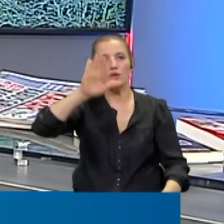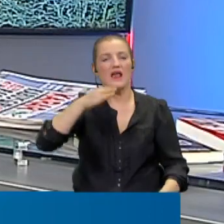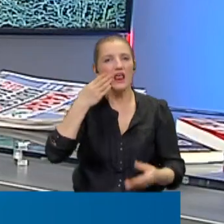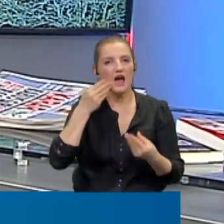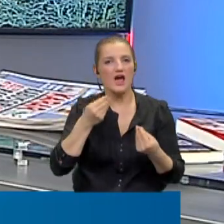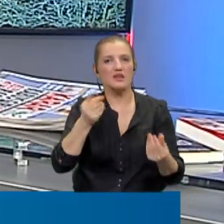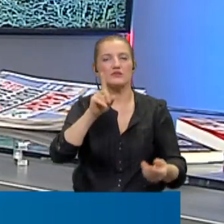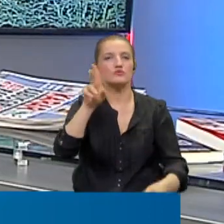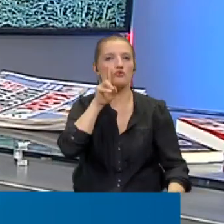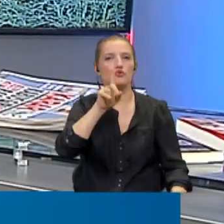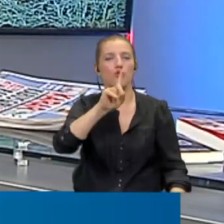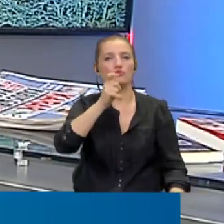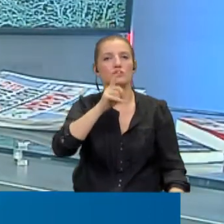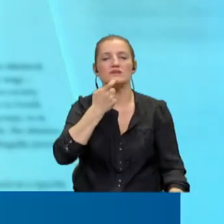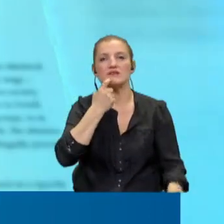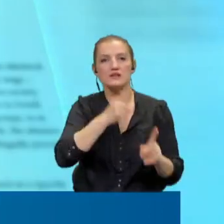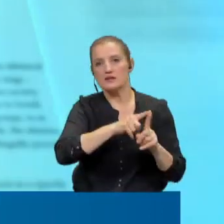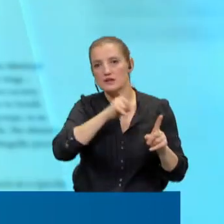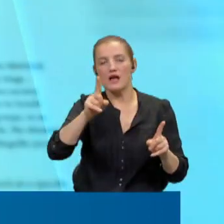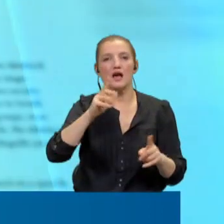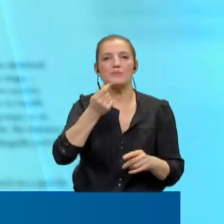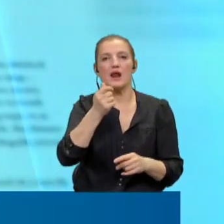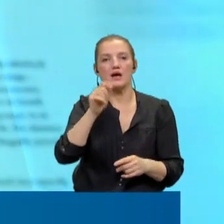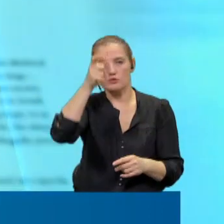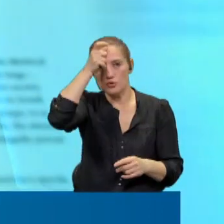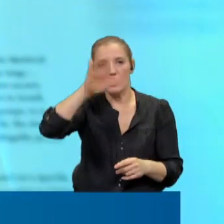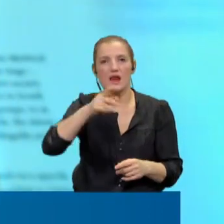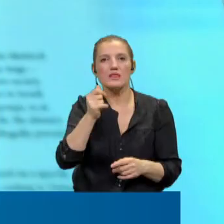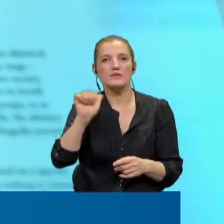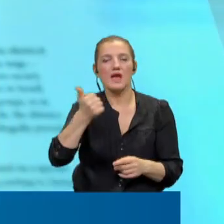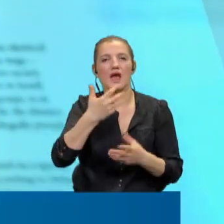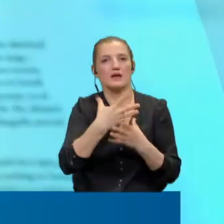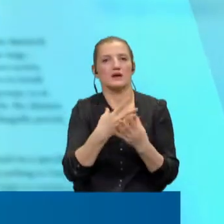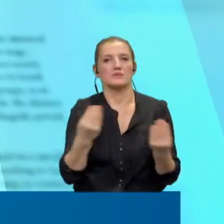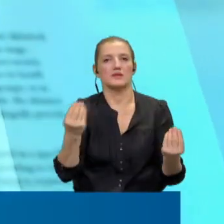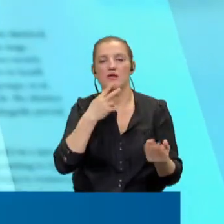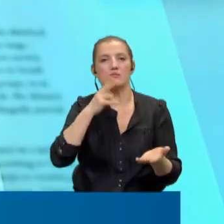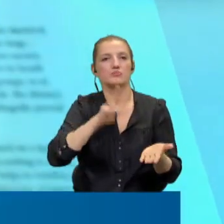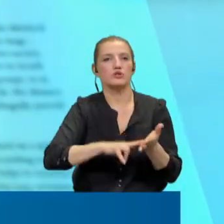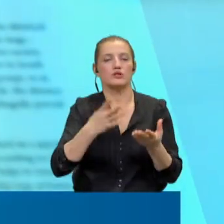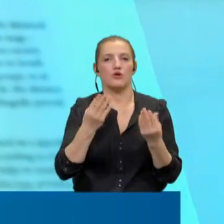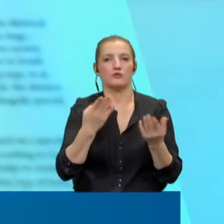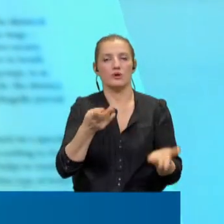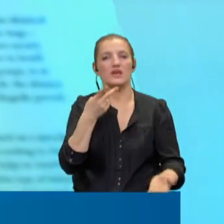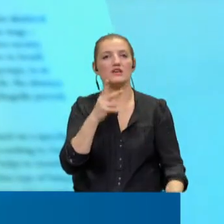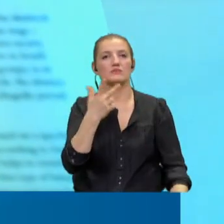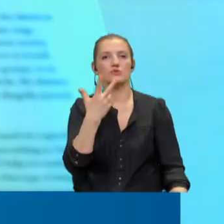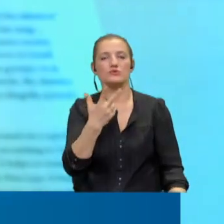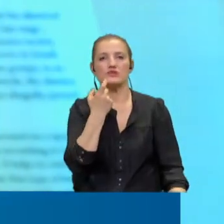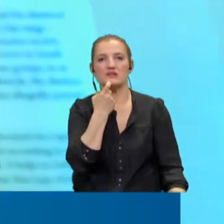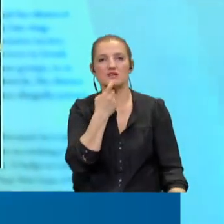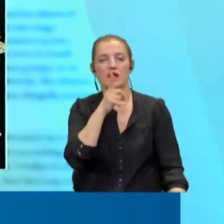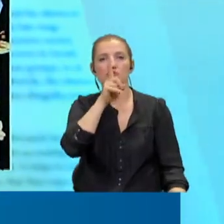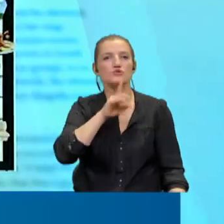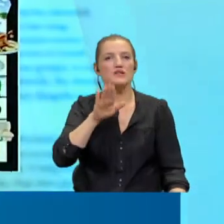böyleydi son 19 yılda paramız sürekli değer kaybettin neredeyse pula döndü 2003 yılında 100 liranın